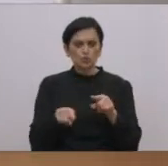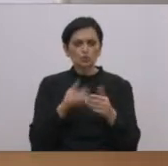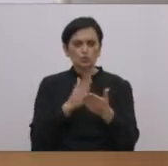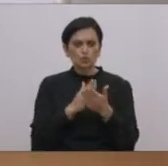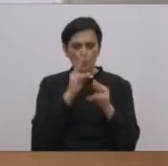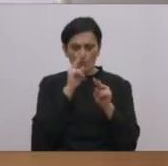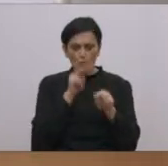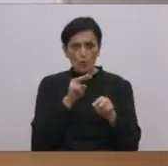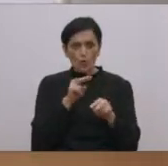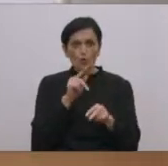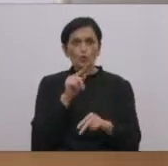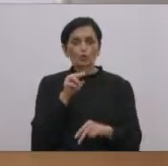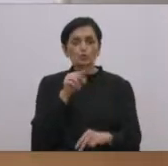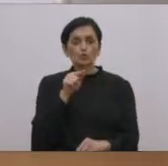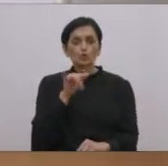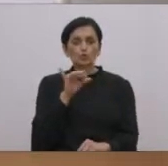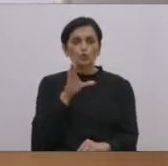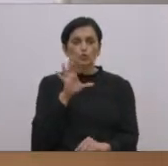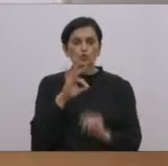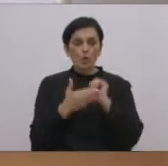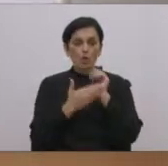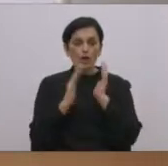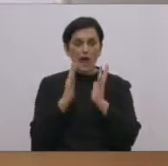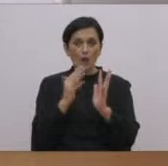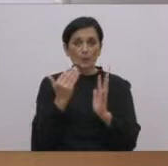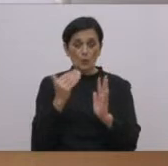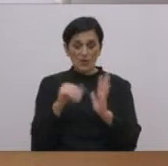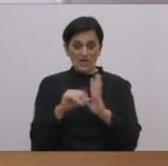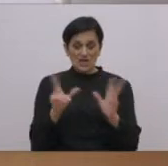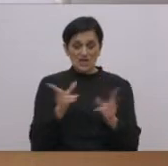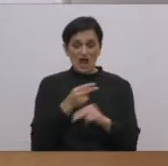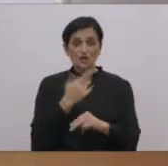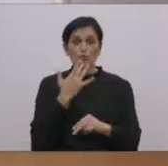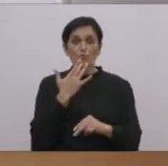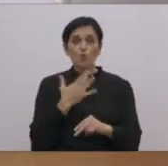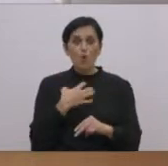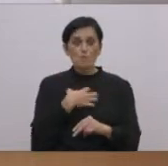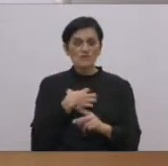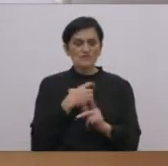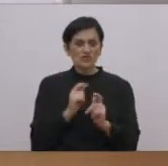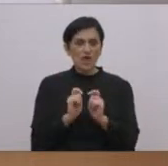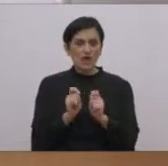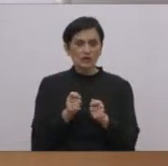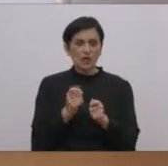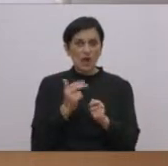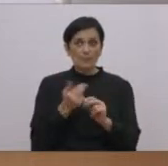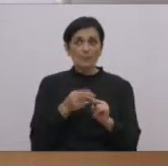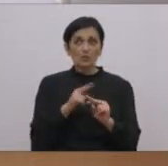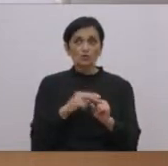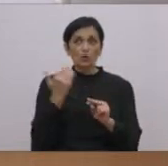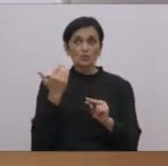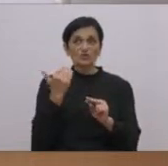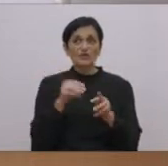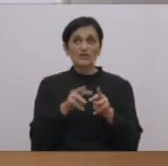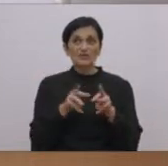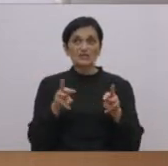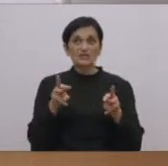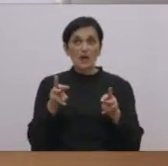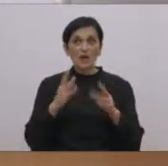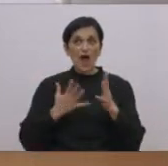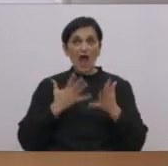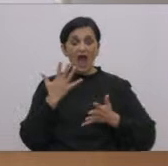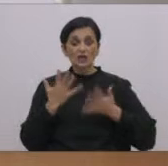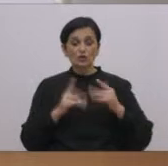მისახედი თრუსოს ხეობას. მის გადარჩენას პოლიტიკური მნიშვნელობას ენიჭება და ამიტომ თქვენი სამინისტროს ენერგიულად